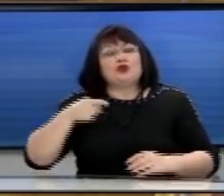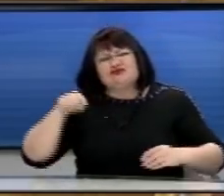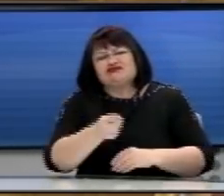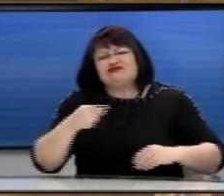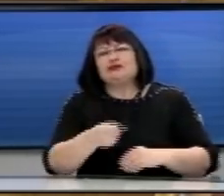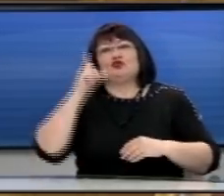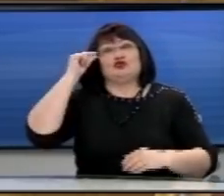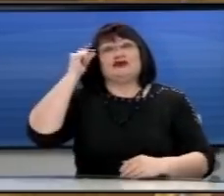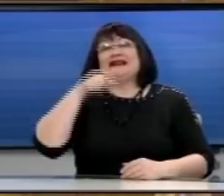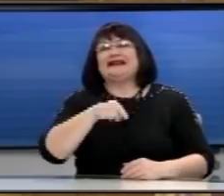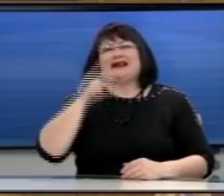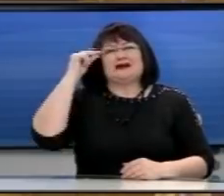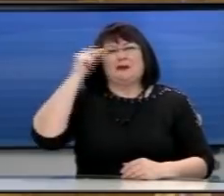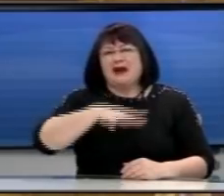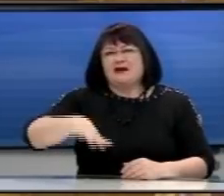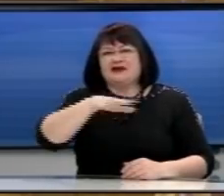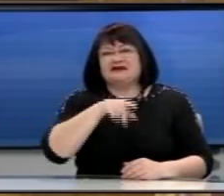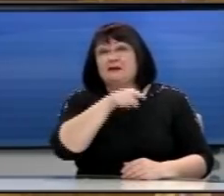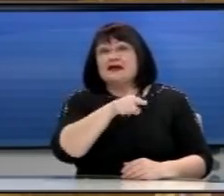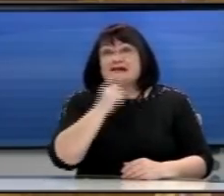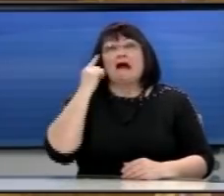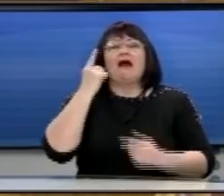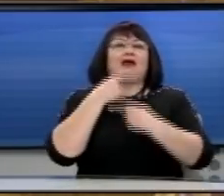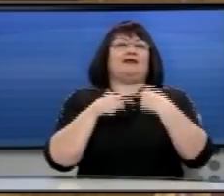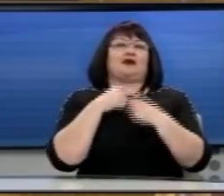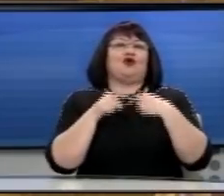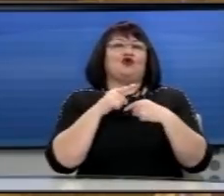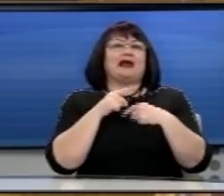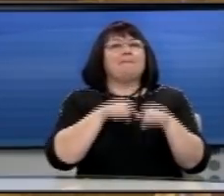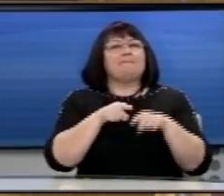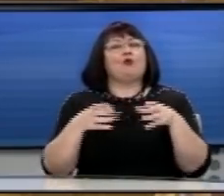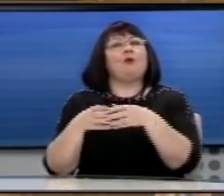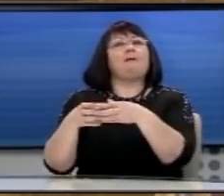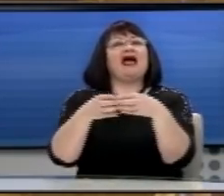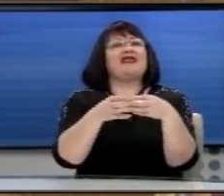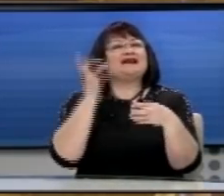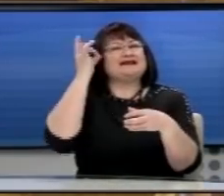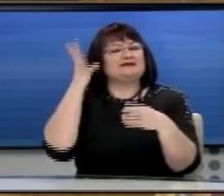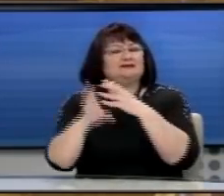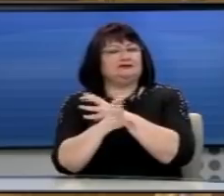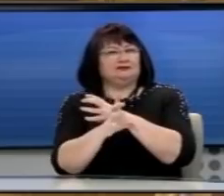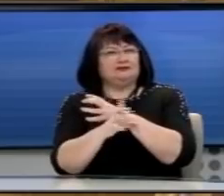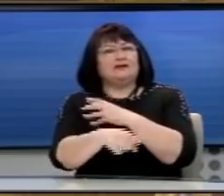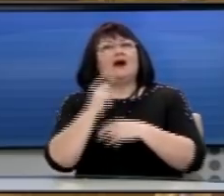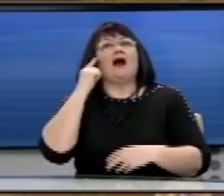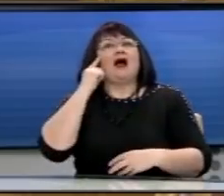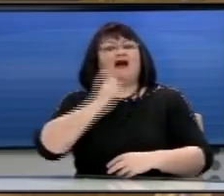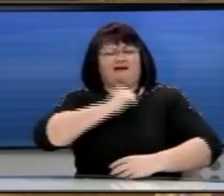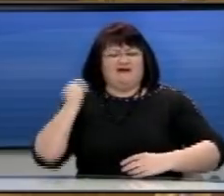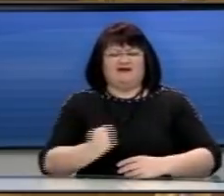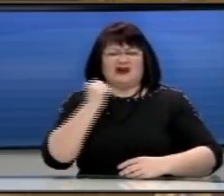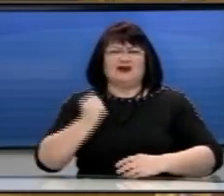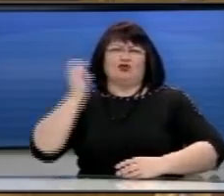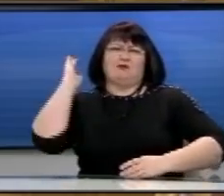στοχοποιούν και εσείς τις αξιοποιείτε αυτές τις ομάδες μόνο για να εντείνετε τον αυταρχισμό και